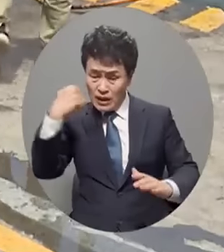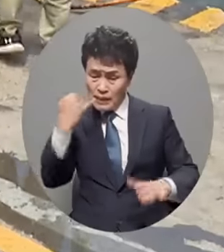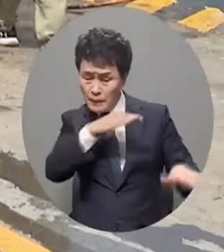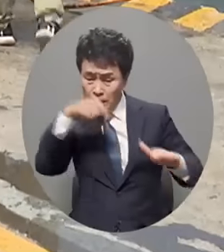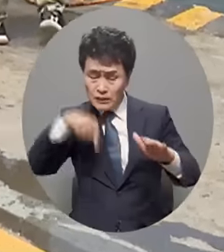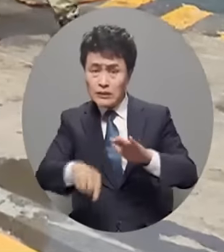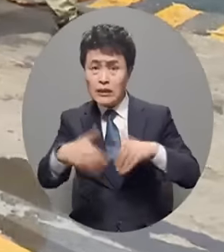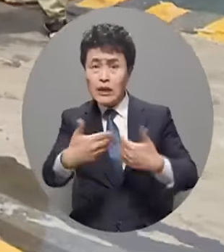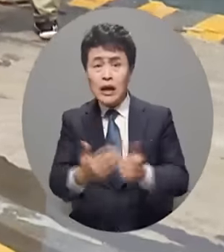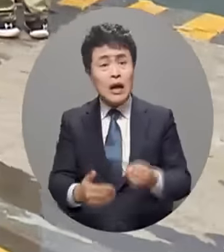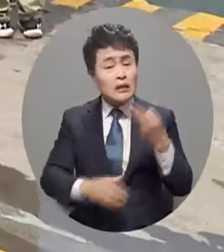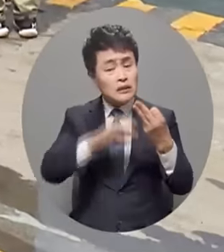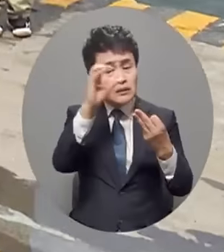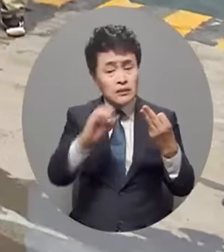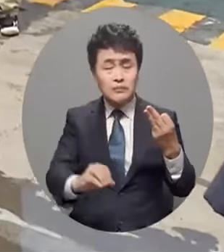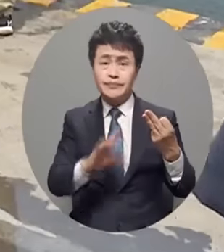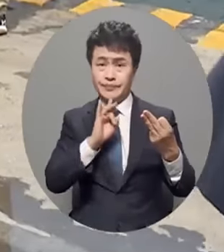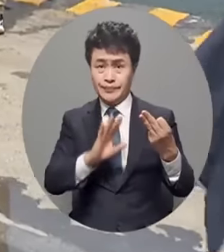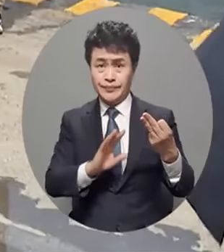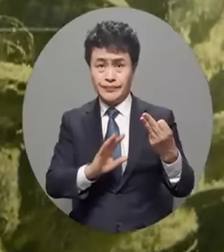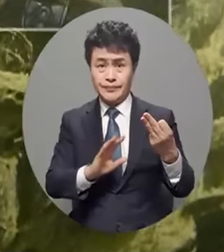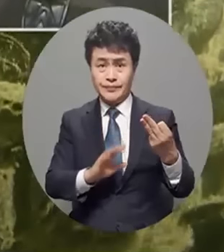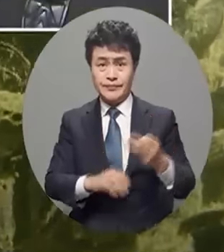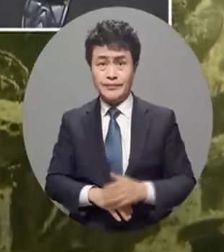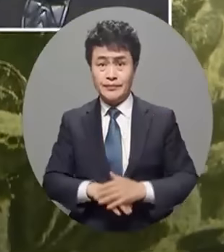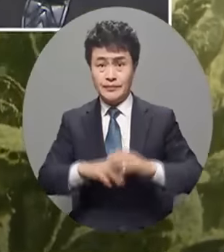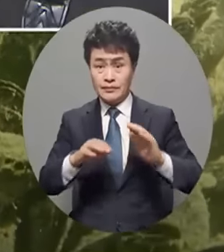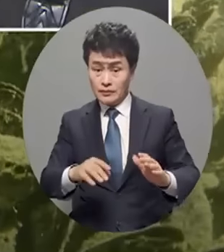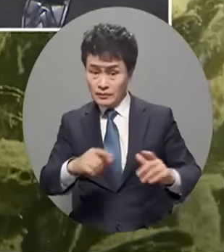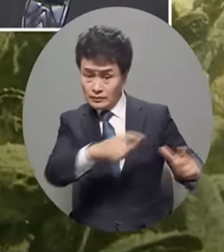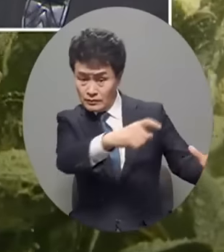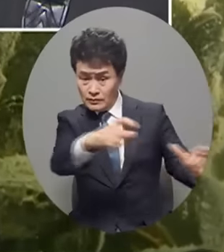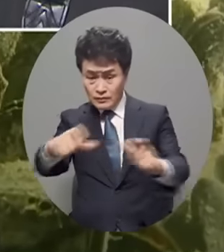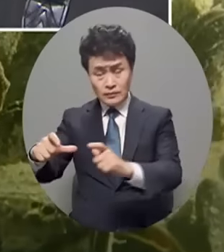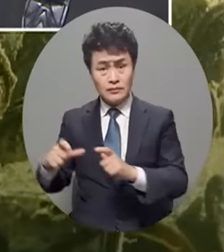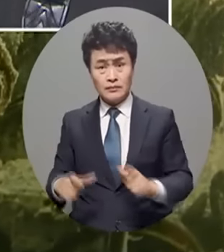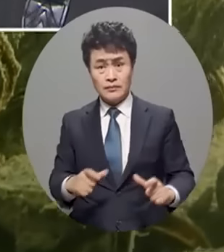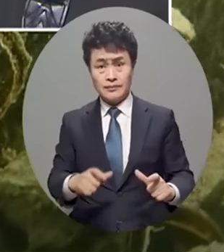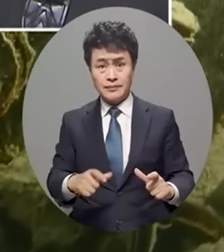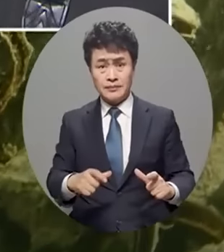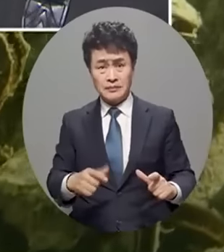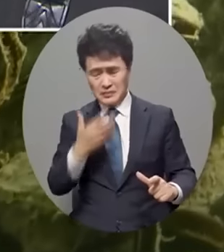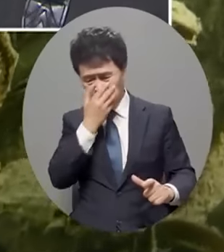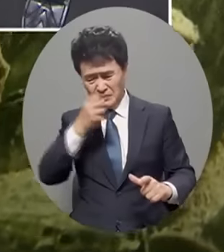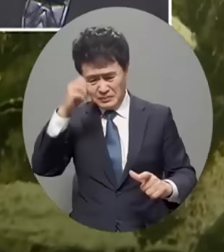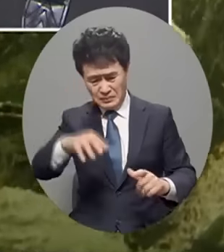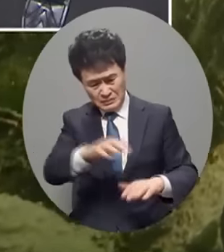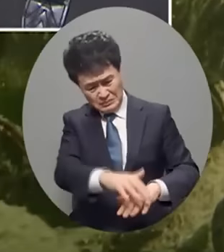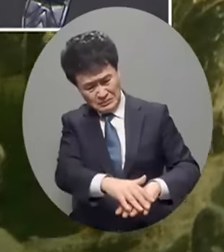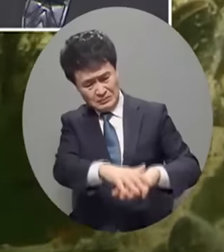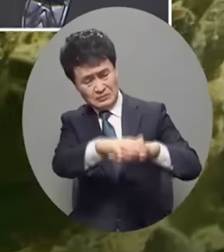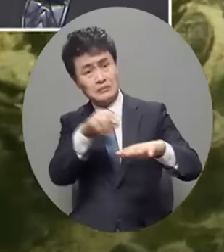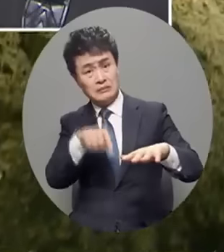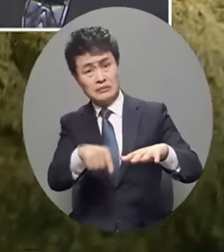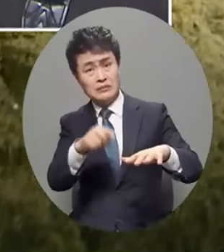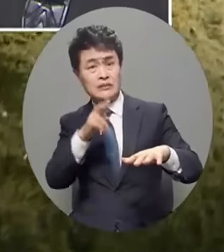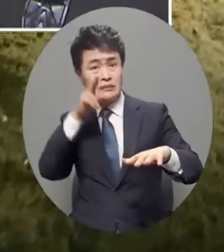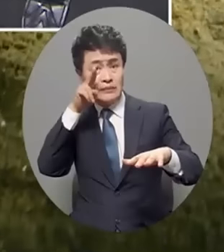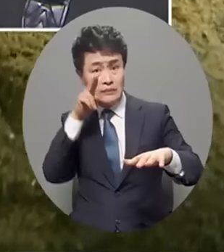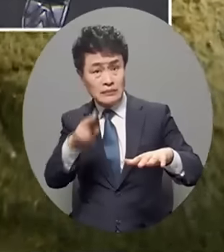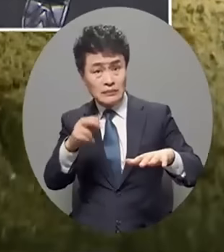건 13% 정도입니다. 조 구역별로 보면 그 침적 폐기물들이 이제 굉장히 이제 많이 있다는 거죠.